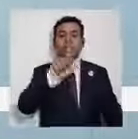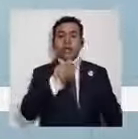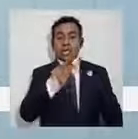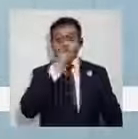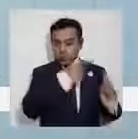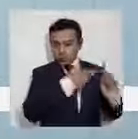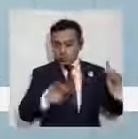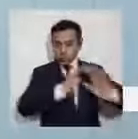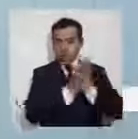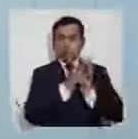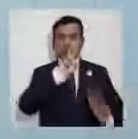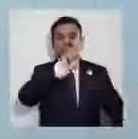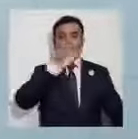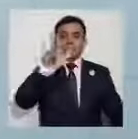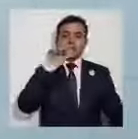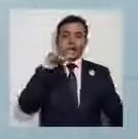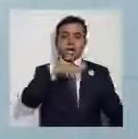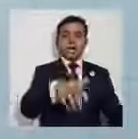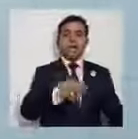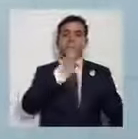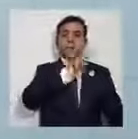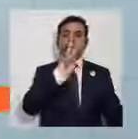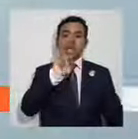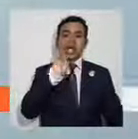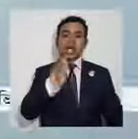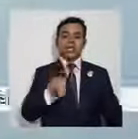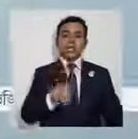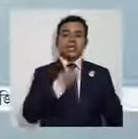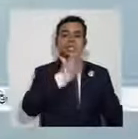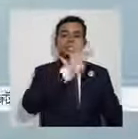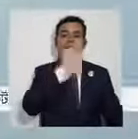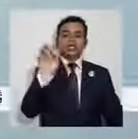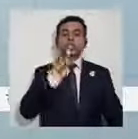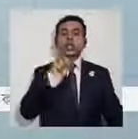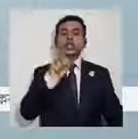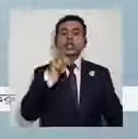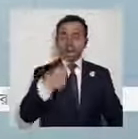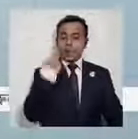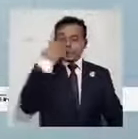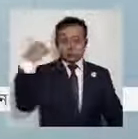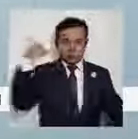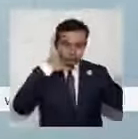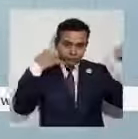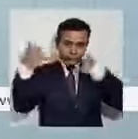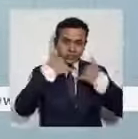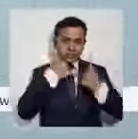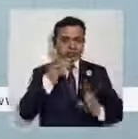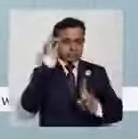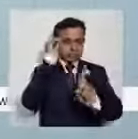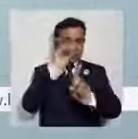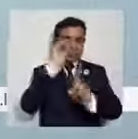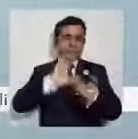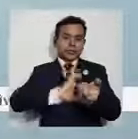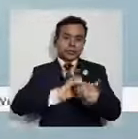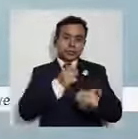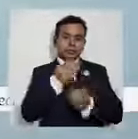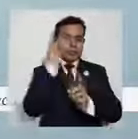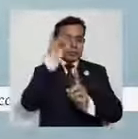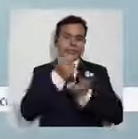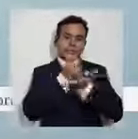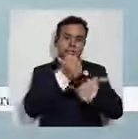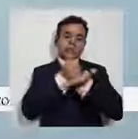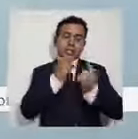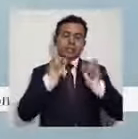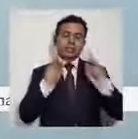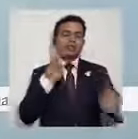27,22,410 জনকে আমরা হটলাইন গুলির মাধ্যমে স্বাস্থ্য পরামর্শ দিয়েছি। আমাদের গত 24 ঘন্টায় নতুন